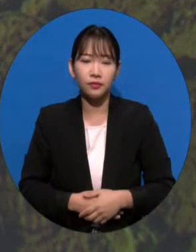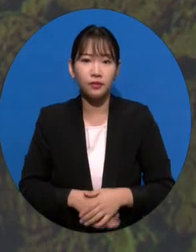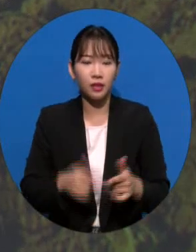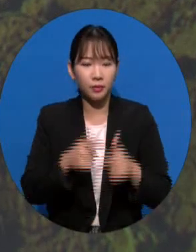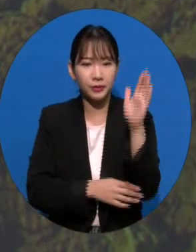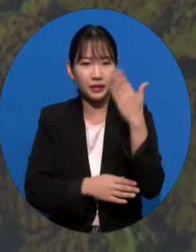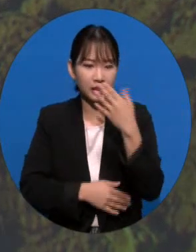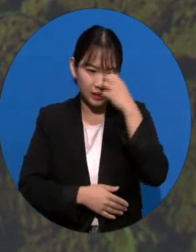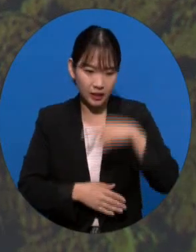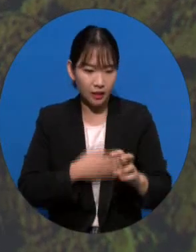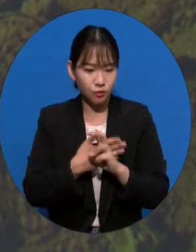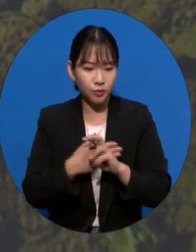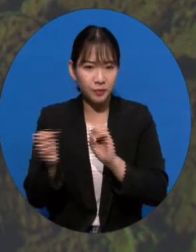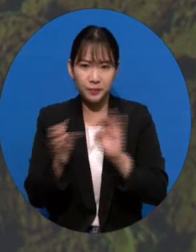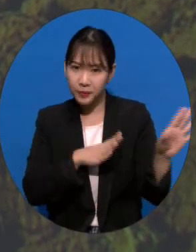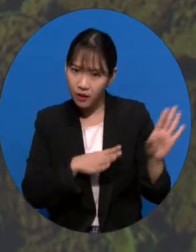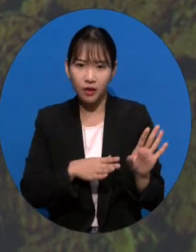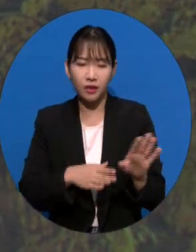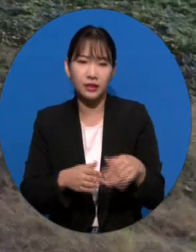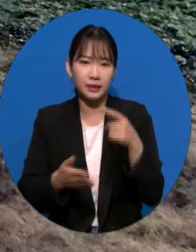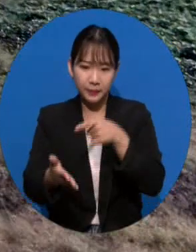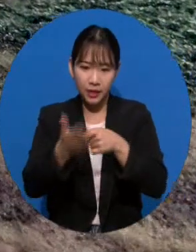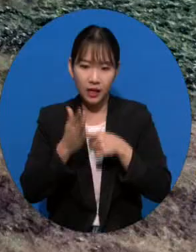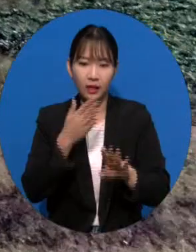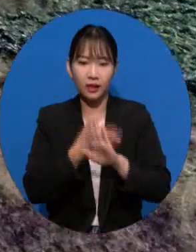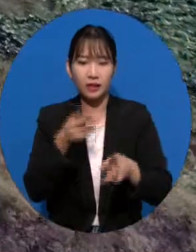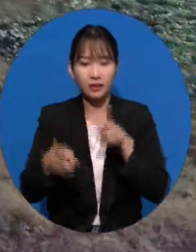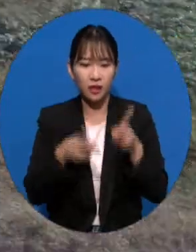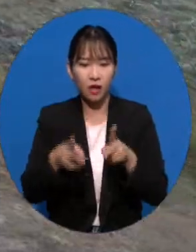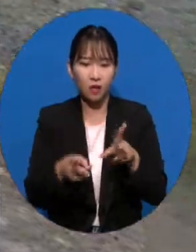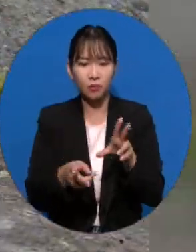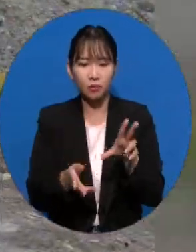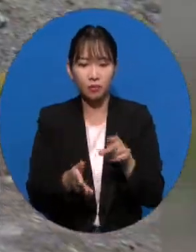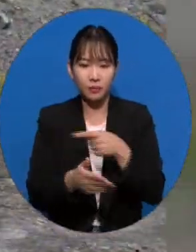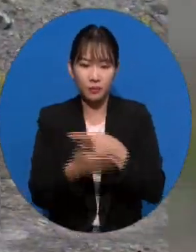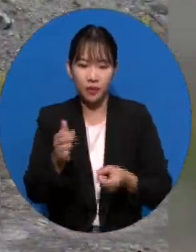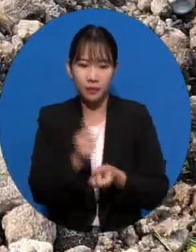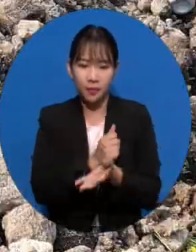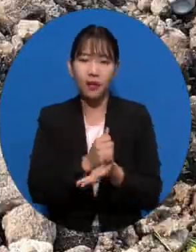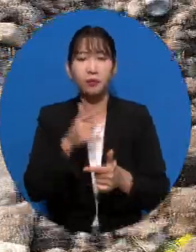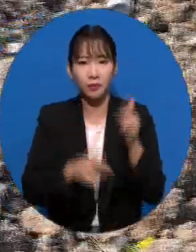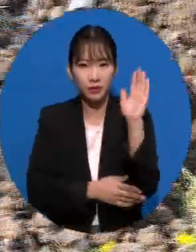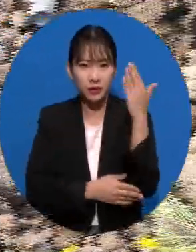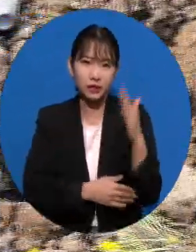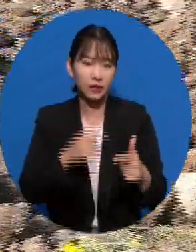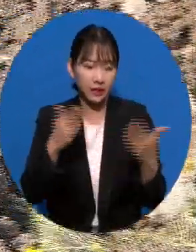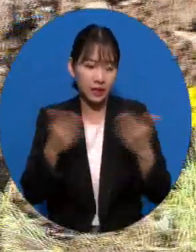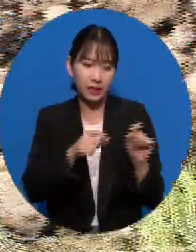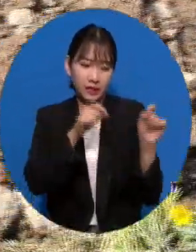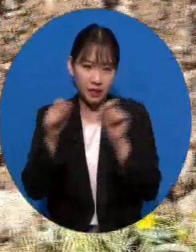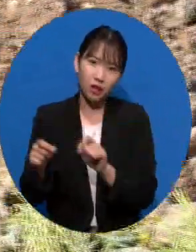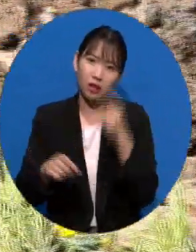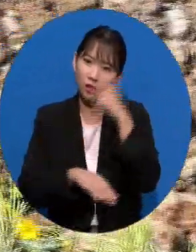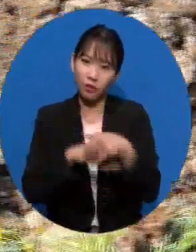이처럼 목포시의 폐기물 무단 처리가 드러나면서 다른 사업으로까지 불똥이 튀고 있습니다. 목포시는 공사 지연으로